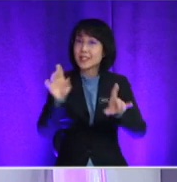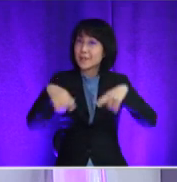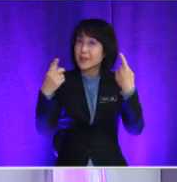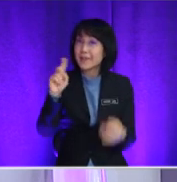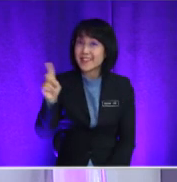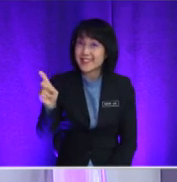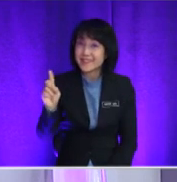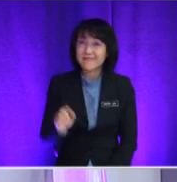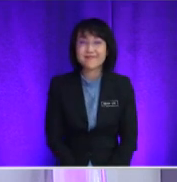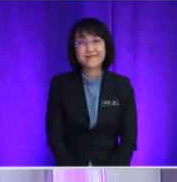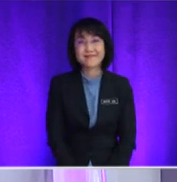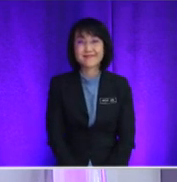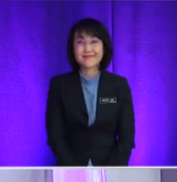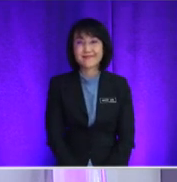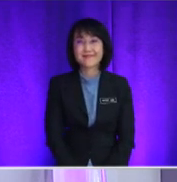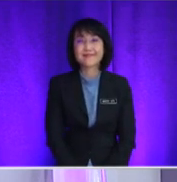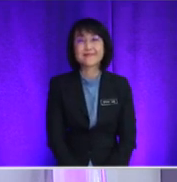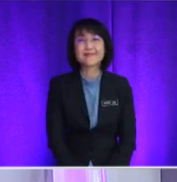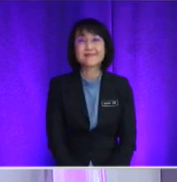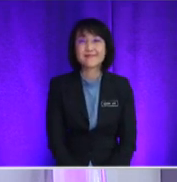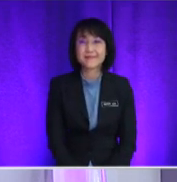selepas ini di sukses SPM